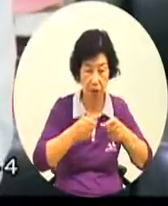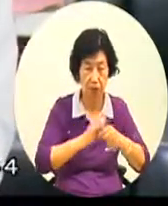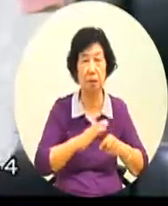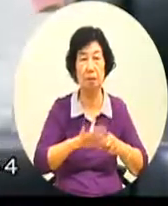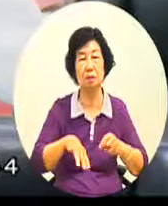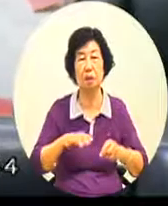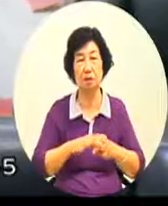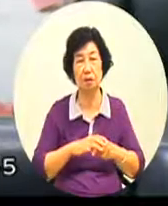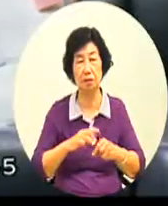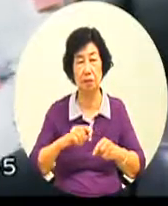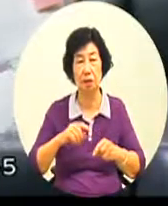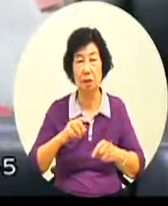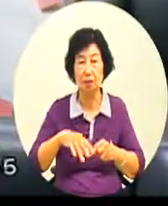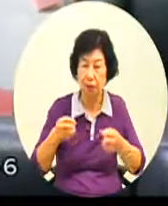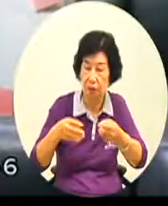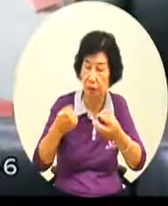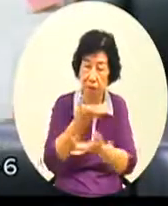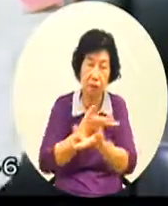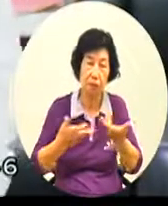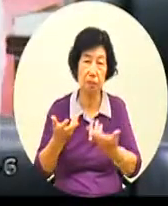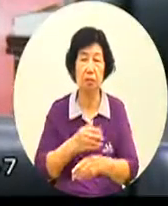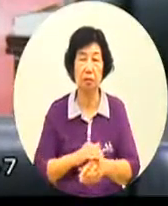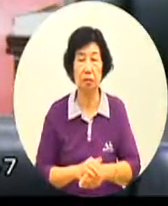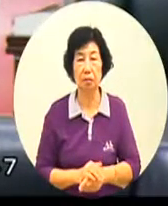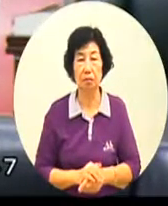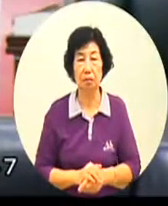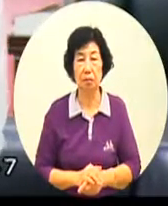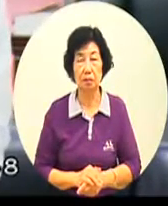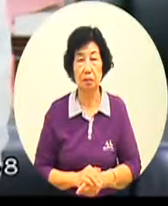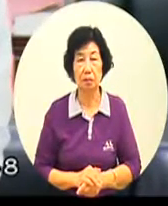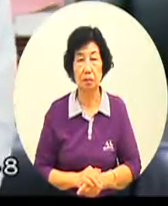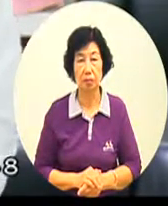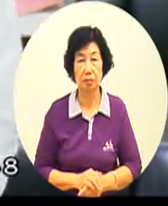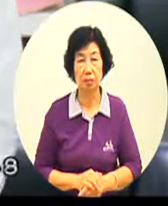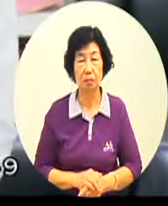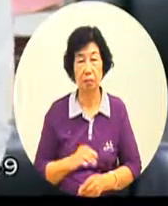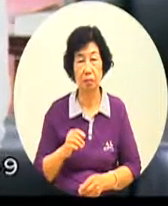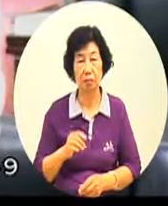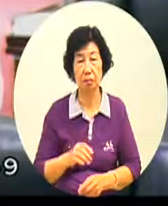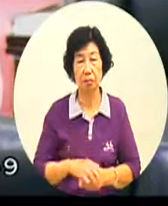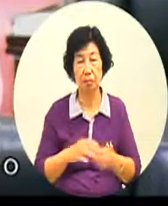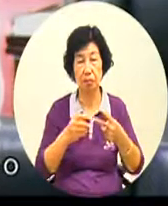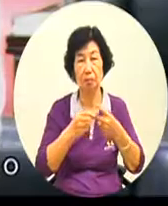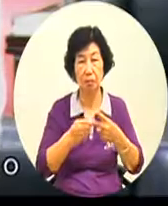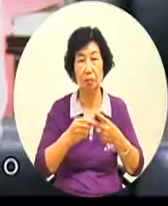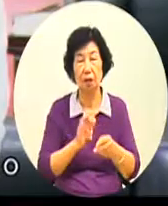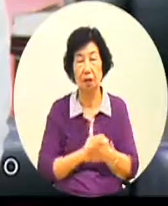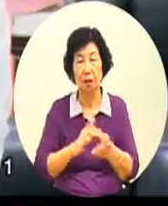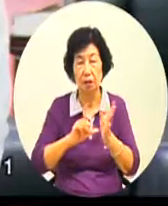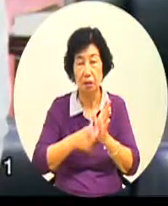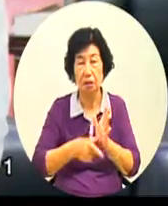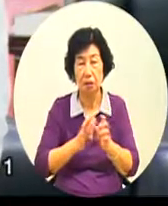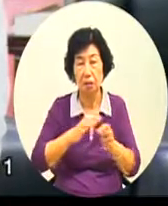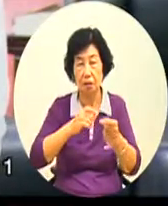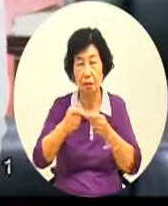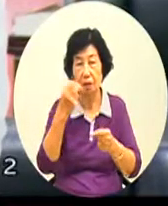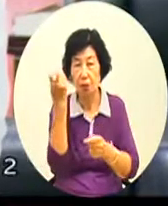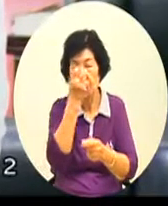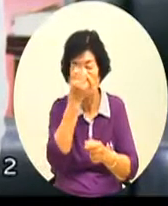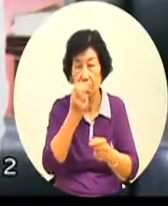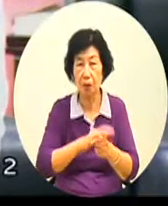坐哈。 是。 那本席另外再来跟局长探讨的，就是长照 2.0 里面的老人